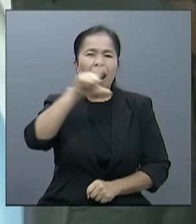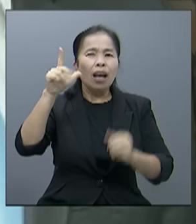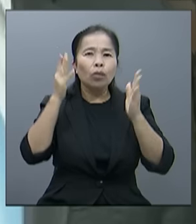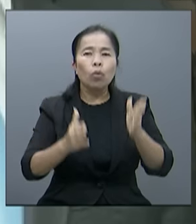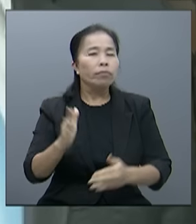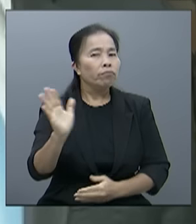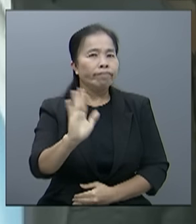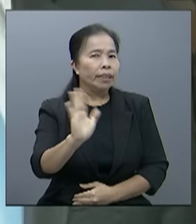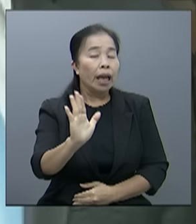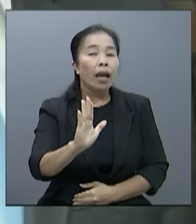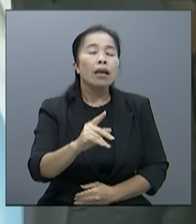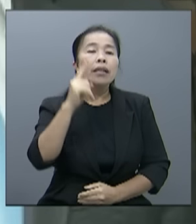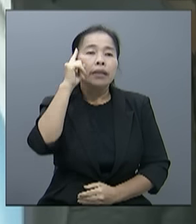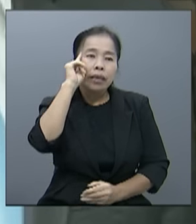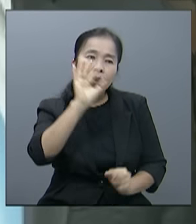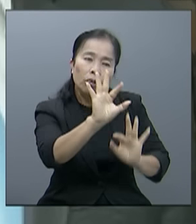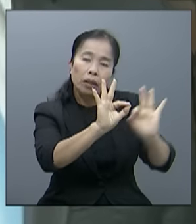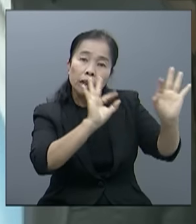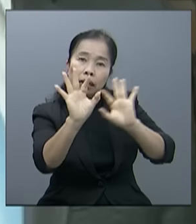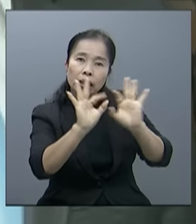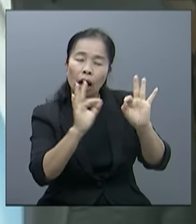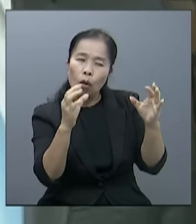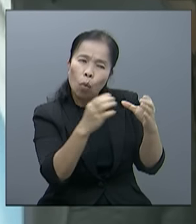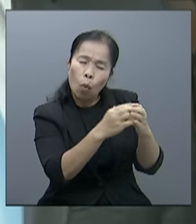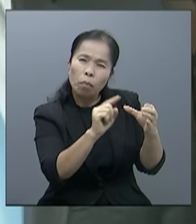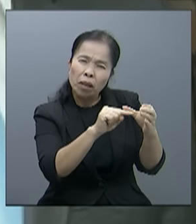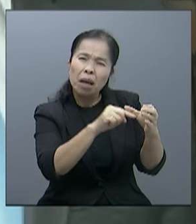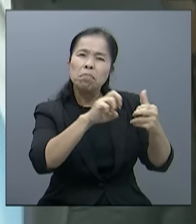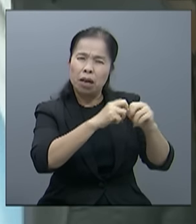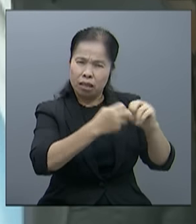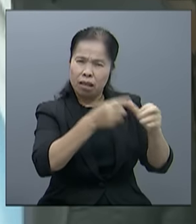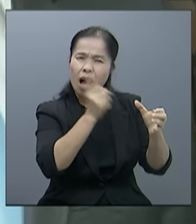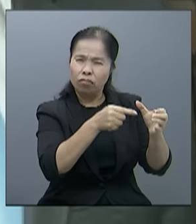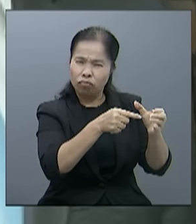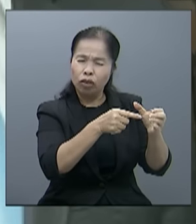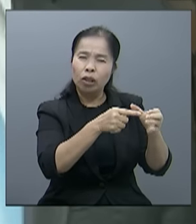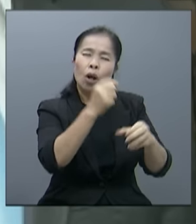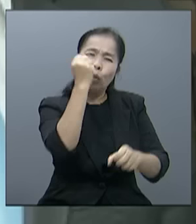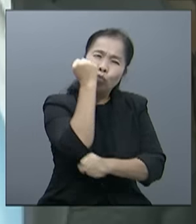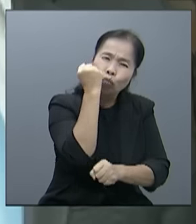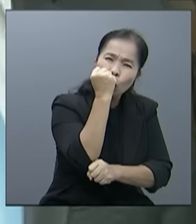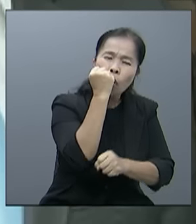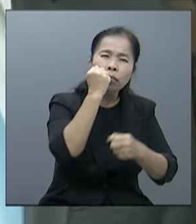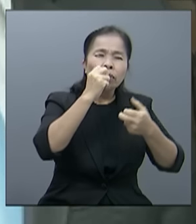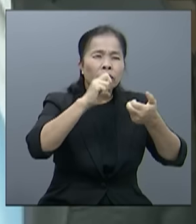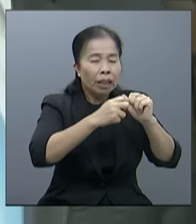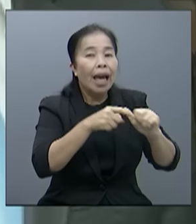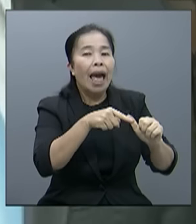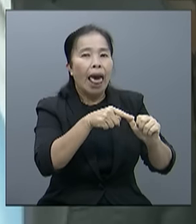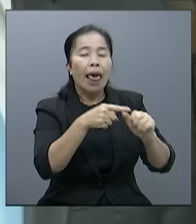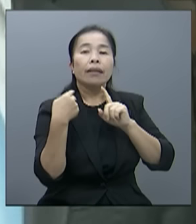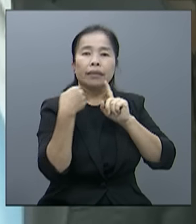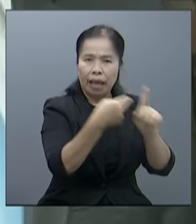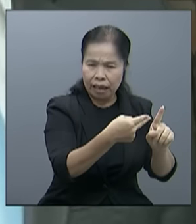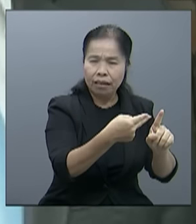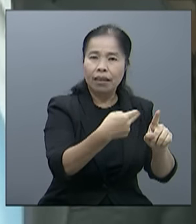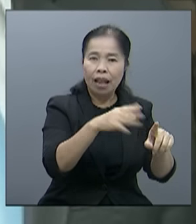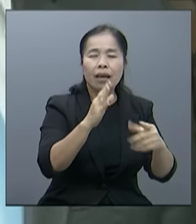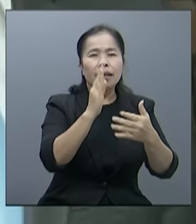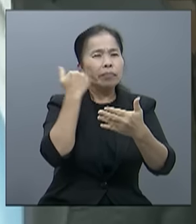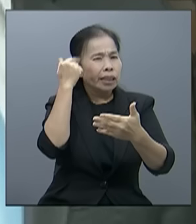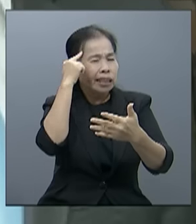นที่มีปัญหากลุ่มเปราะบางกลุ่มที่มีความต้องการเดือดร้อนทางเศรษฐกิจเนี่ยจำนวนหนึ่งอาจจะสักสมมตินะ